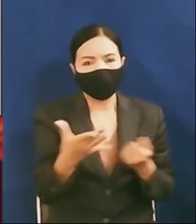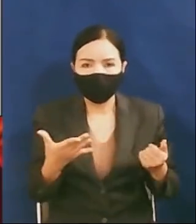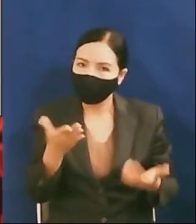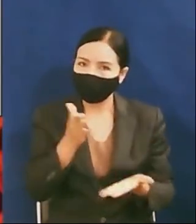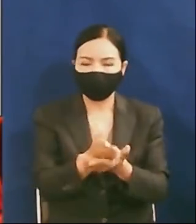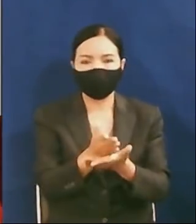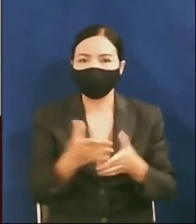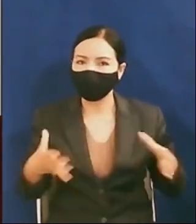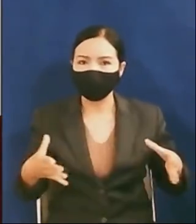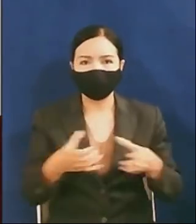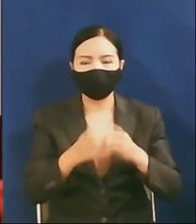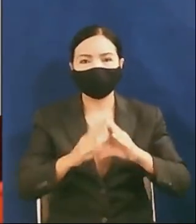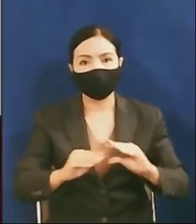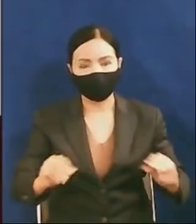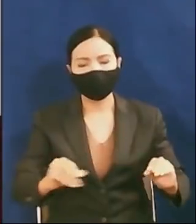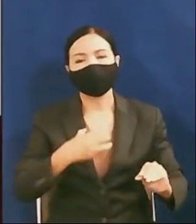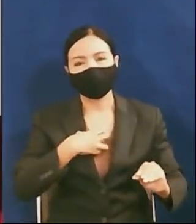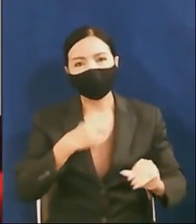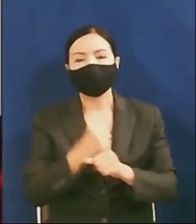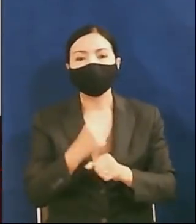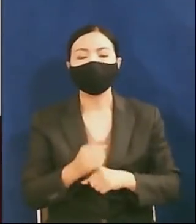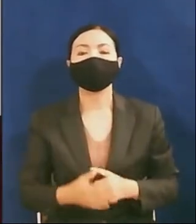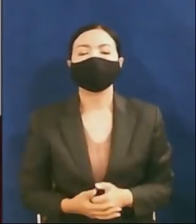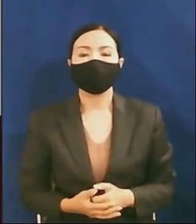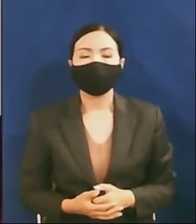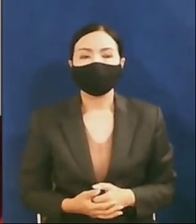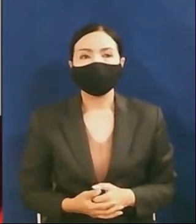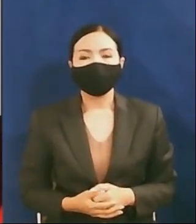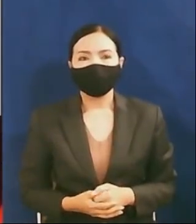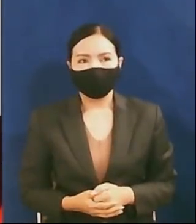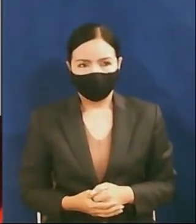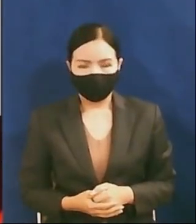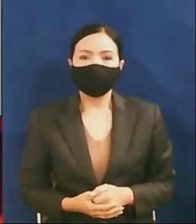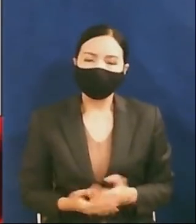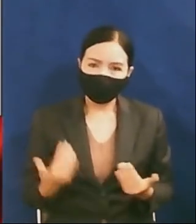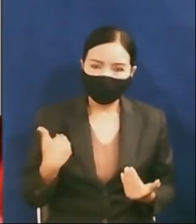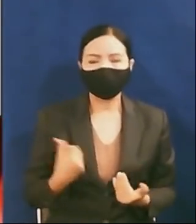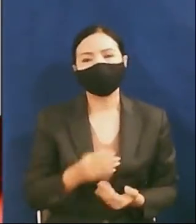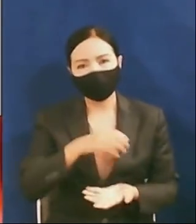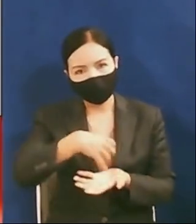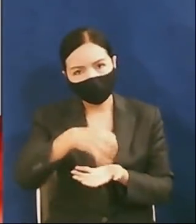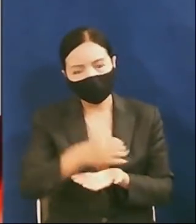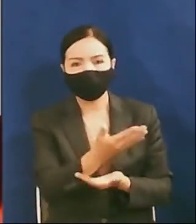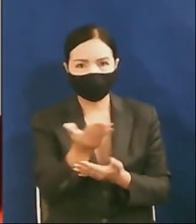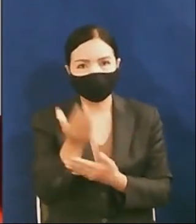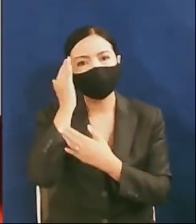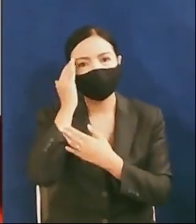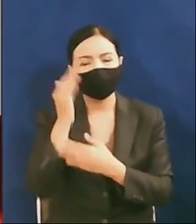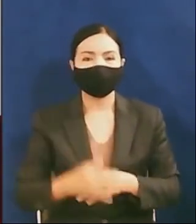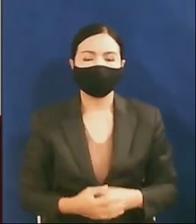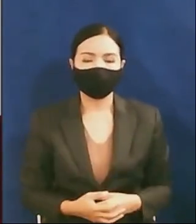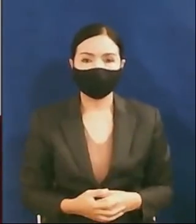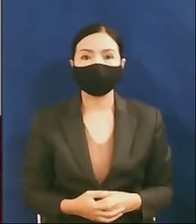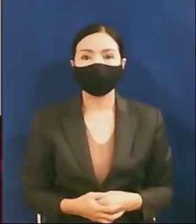ในกลุ่มชาวต่างชาติก็ยื่นความแจ้งวัตถุประสงค์เข้ามาได้มีแนวทางที่ได้เคยสื่อสารไปแล้วนะครับ